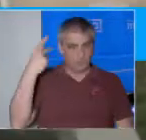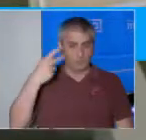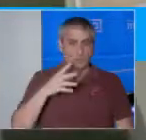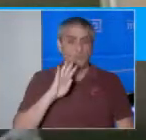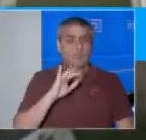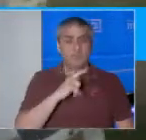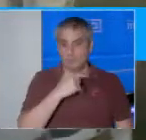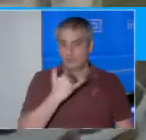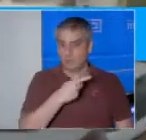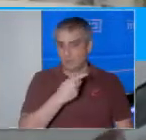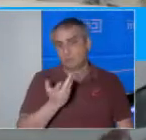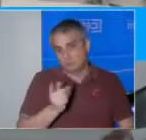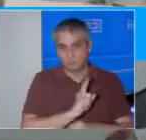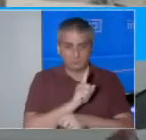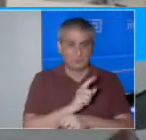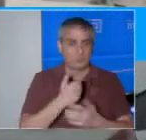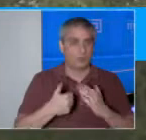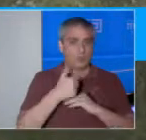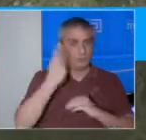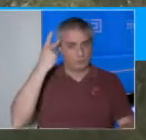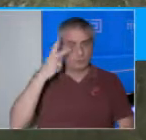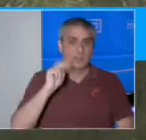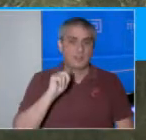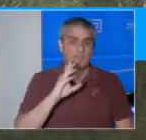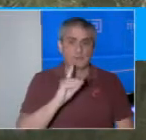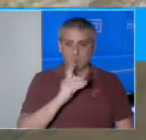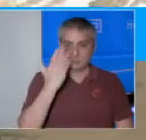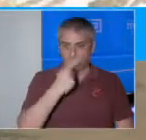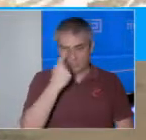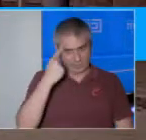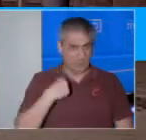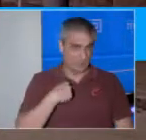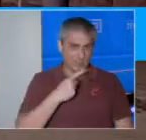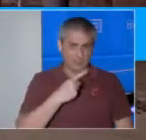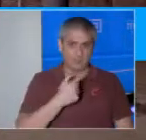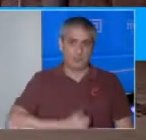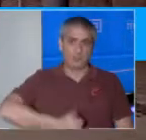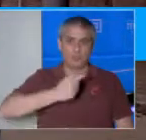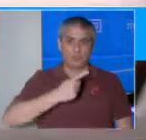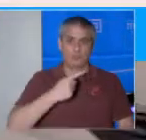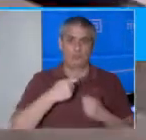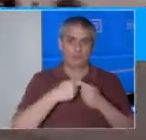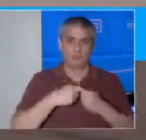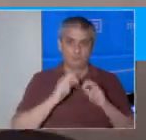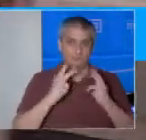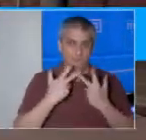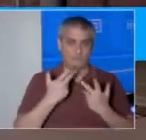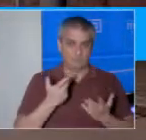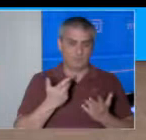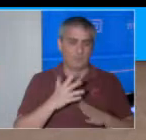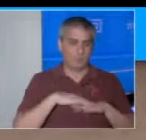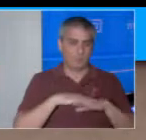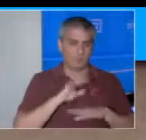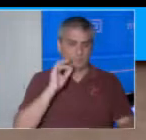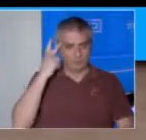לוין, והיום לפחות בזמן מה עומד פרופסור נדב דודוביץ', שהיה גם כמדומני ראש חבר בצוות, כן. לפני